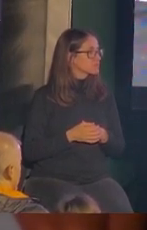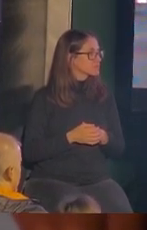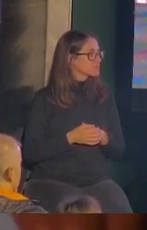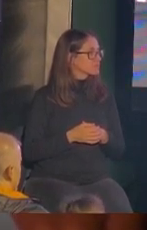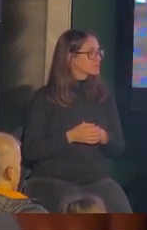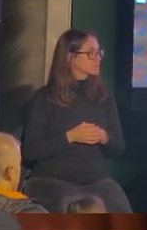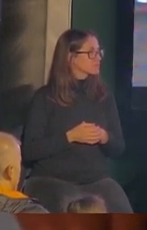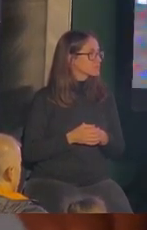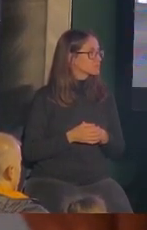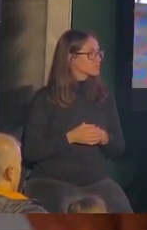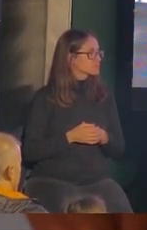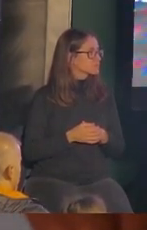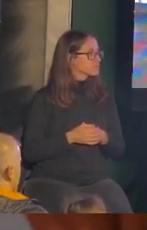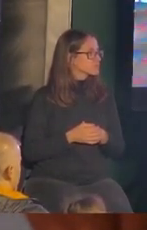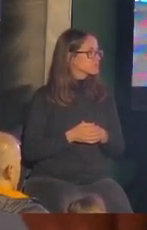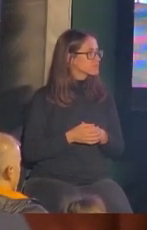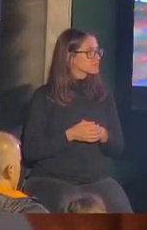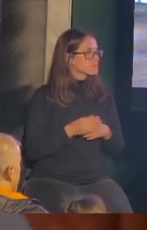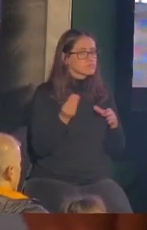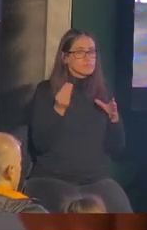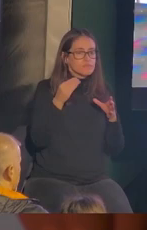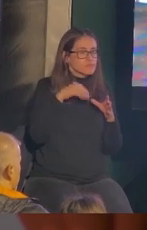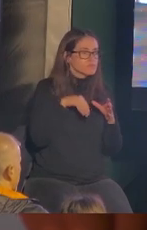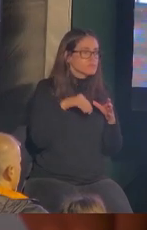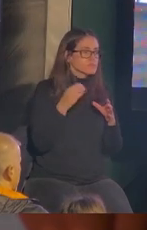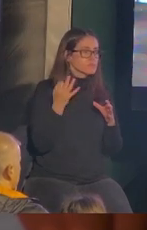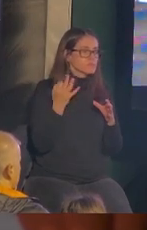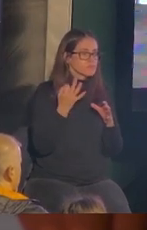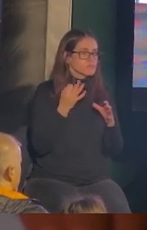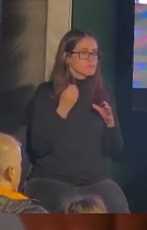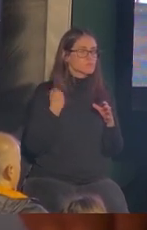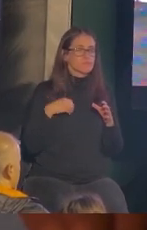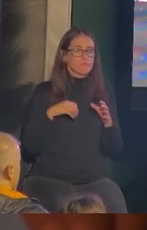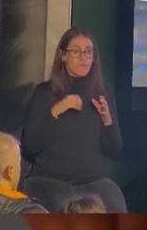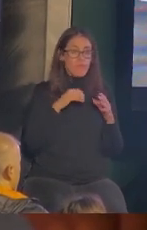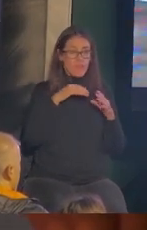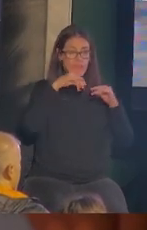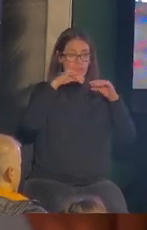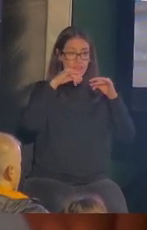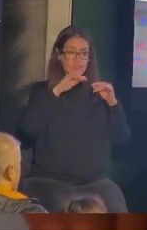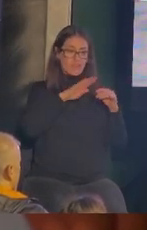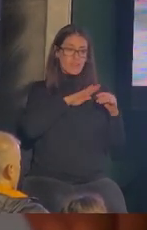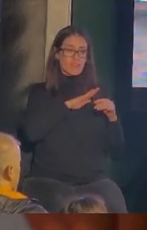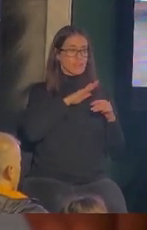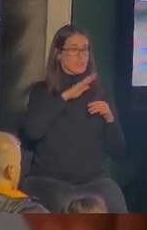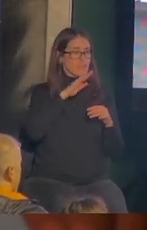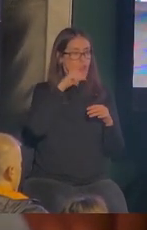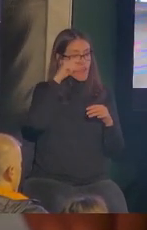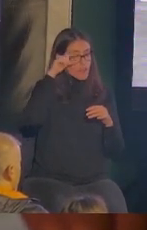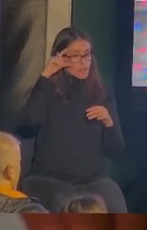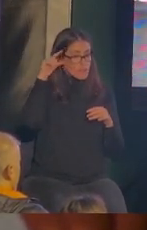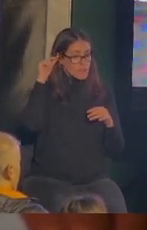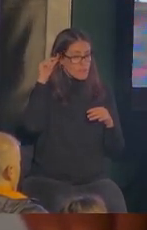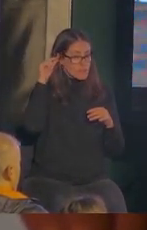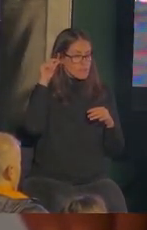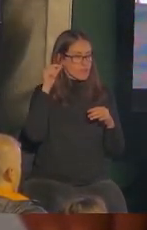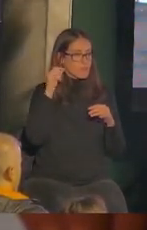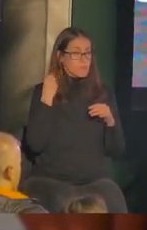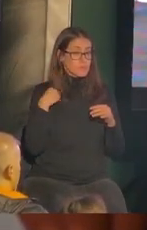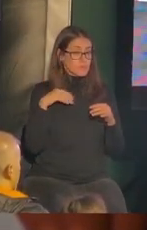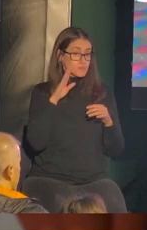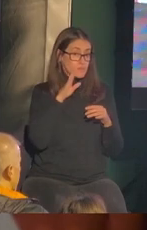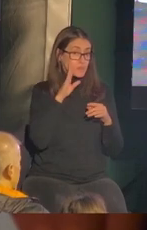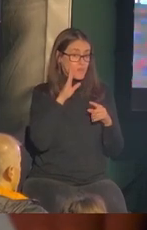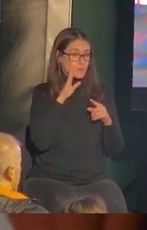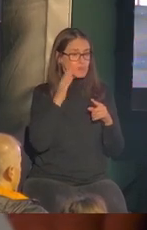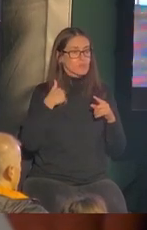Vale. I ara hi fico la farina d'ametlla. En aquest cas... La farina d'ametlla